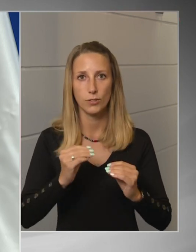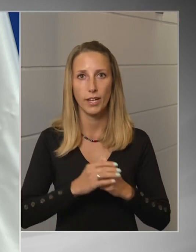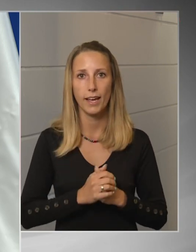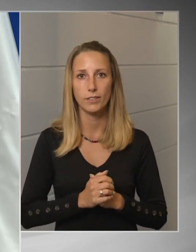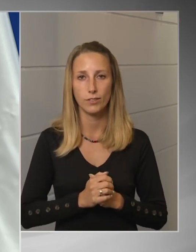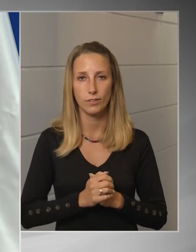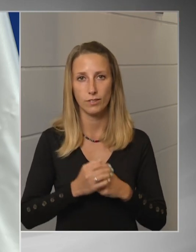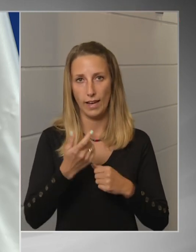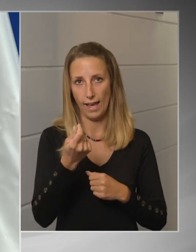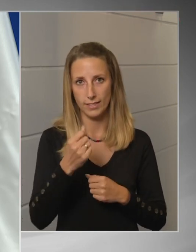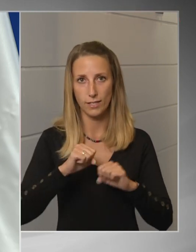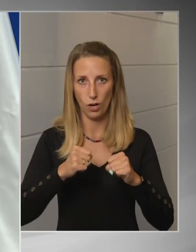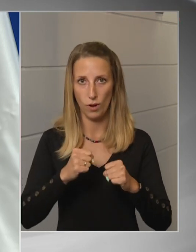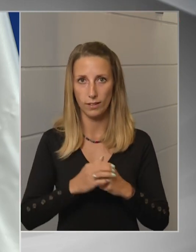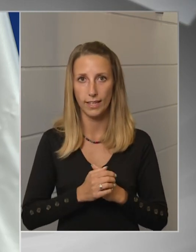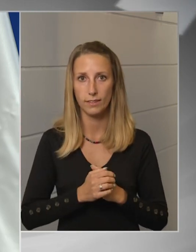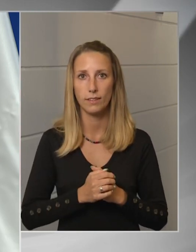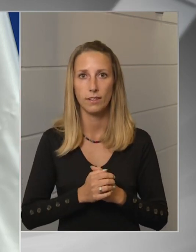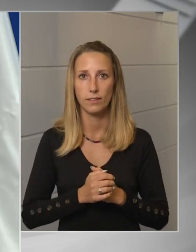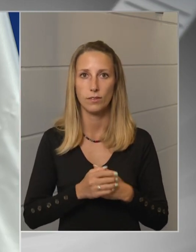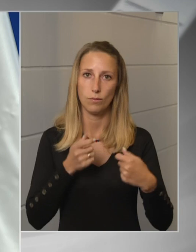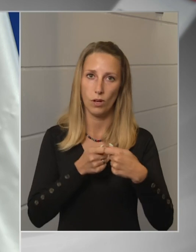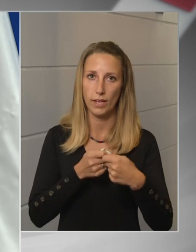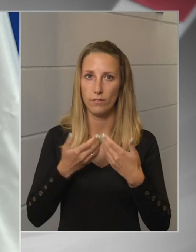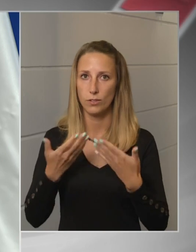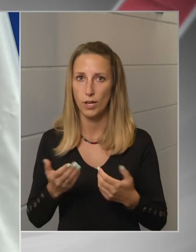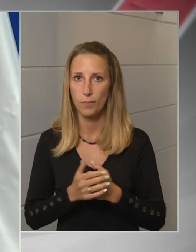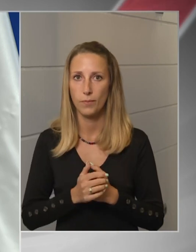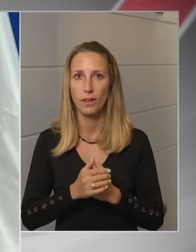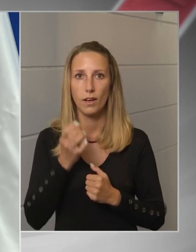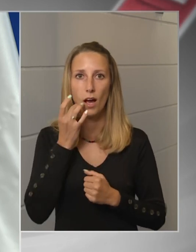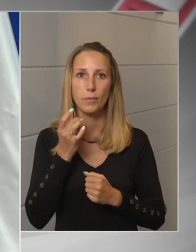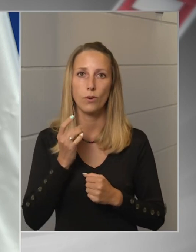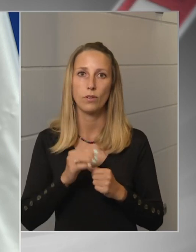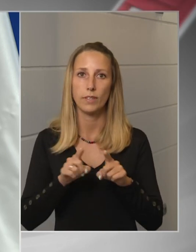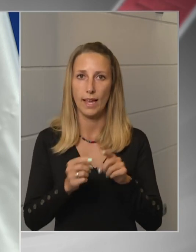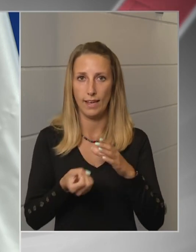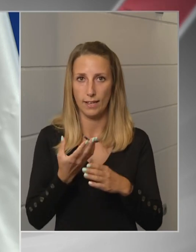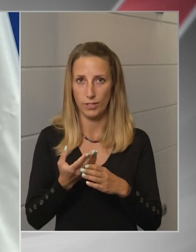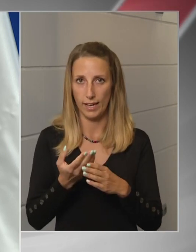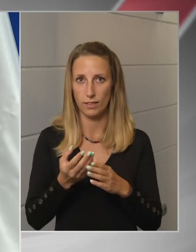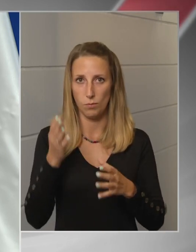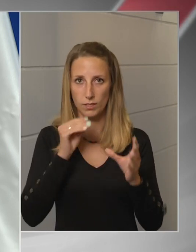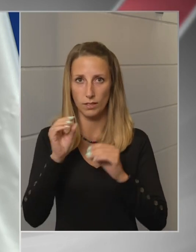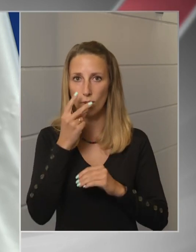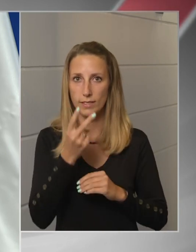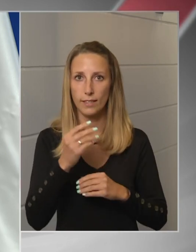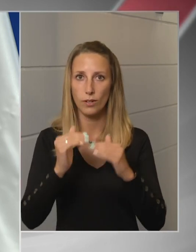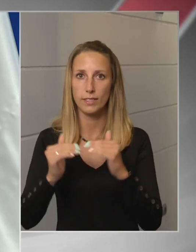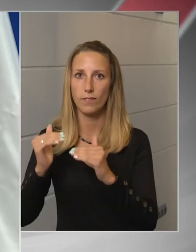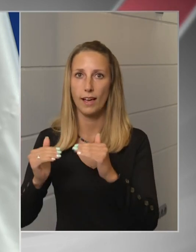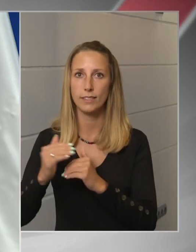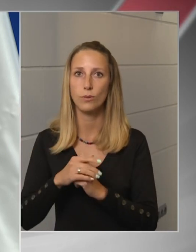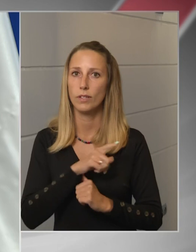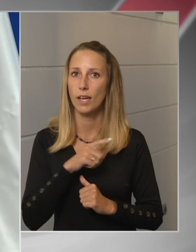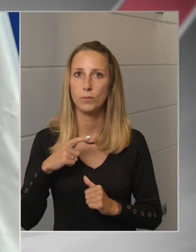árazás gyakorlatát, tehát, hogy vannak-e kartelek vagy sem. Úgyhogy amikor jogjelenséget tapasztaltunk, amikor azt láttuk, hogy az inflációt